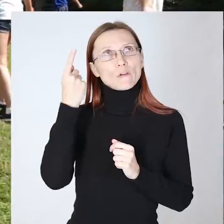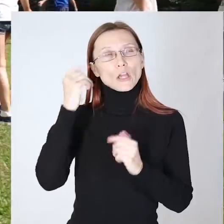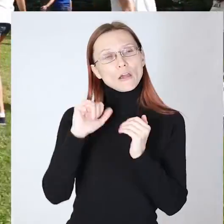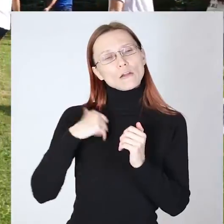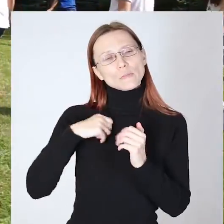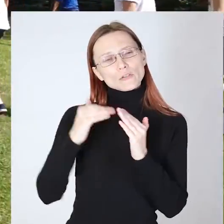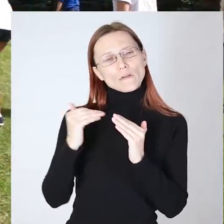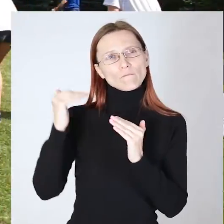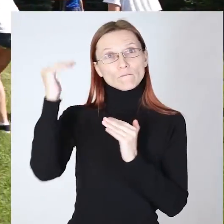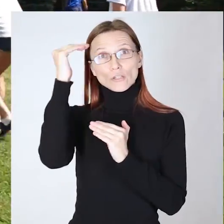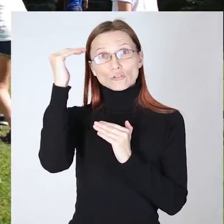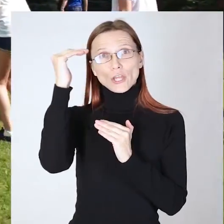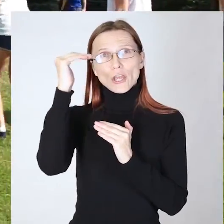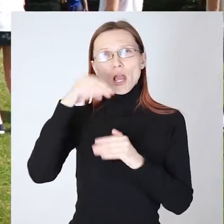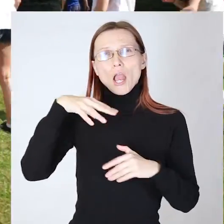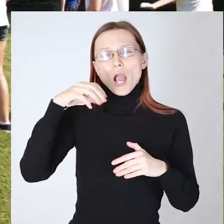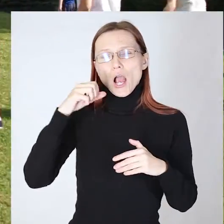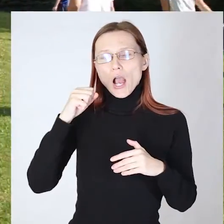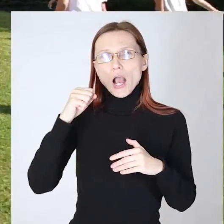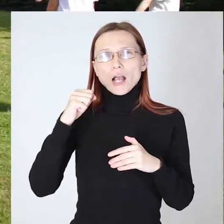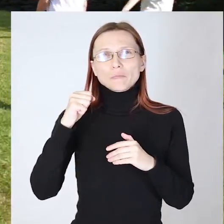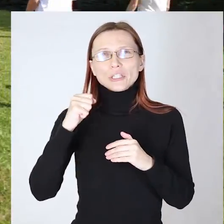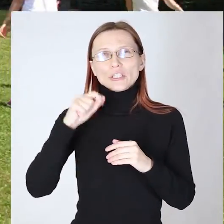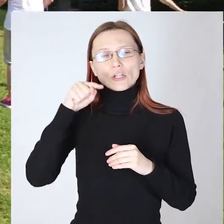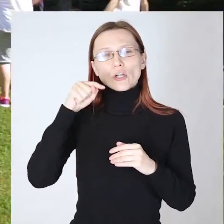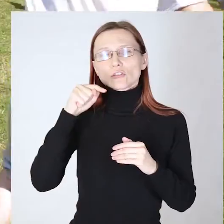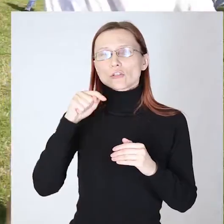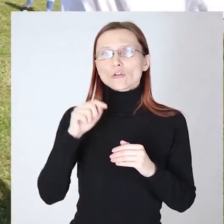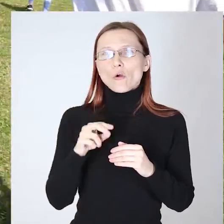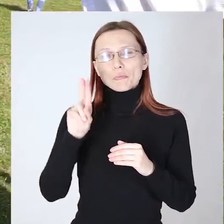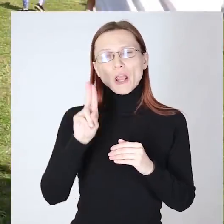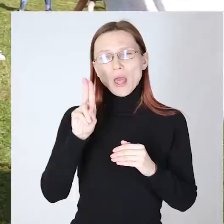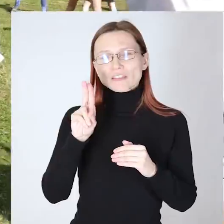vyššie, aby tí účastníci vedeli